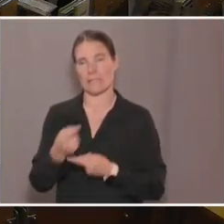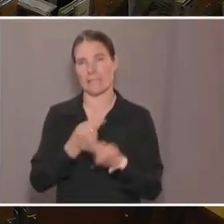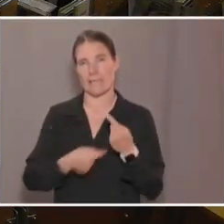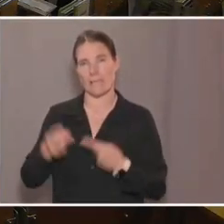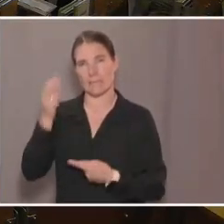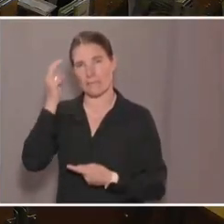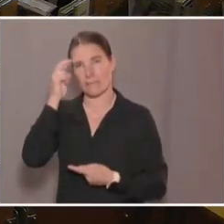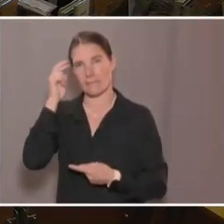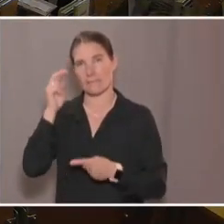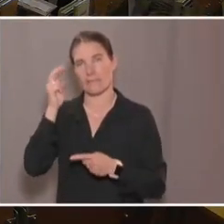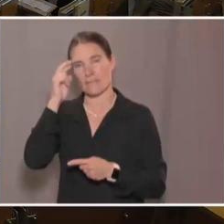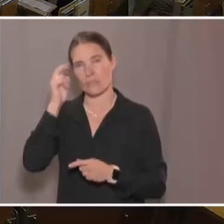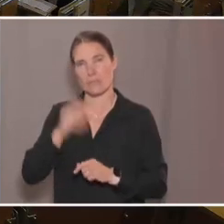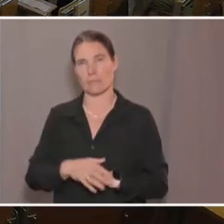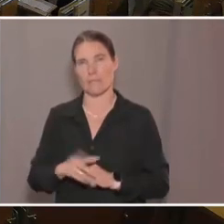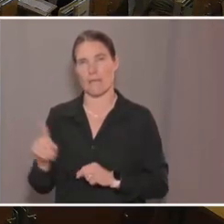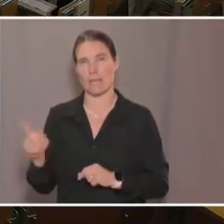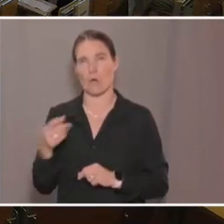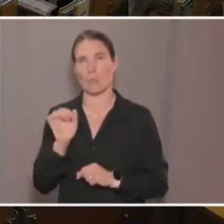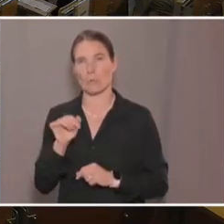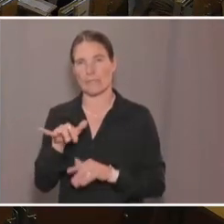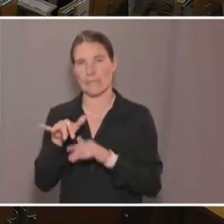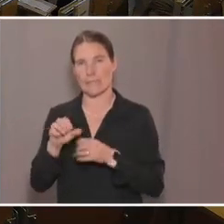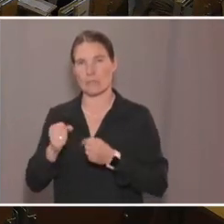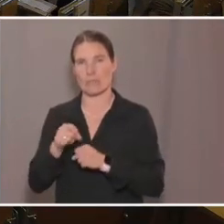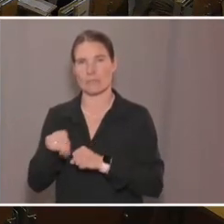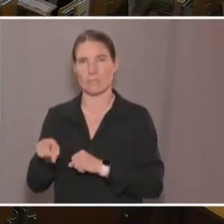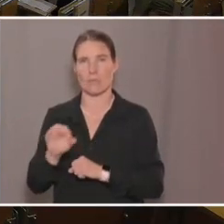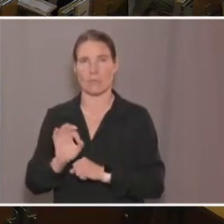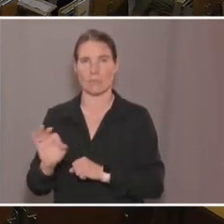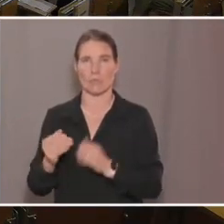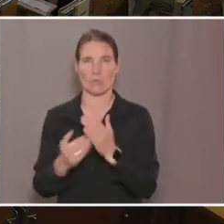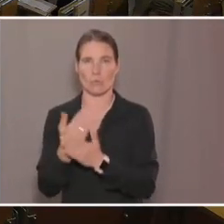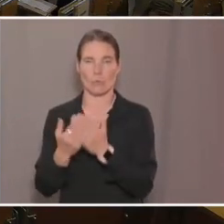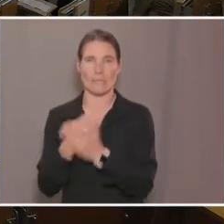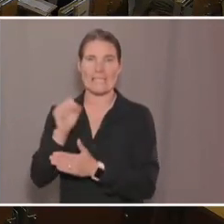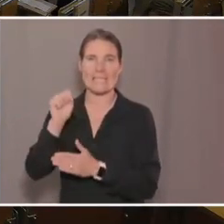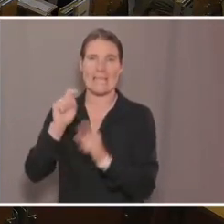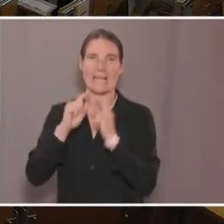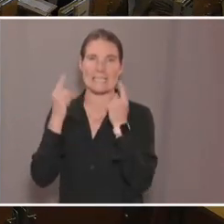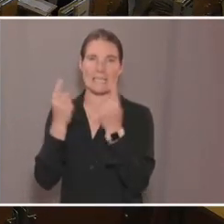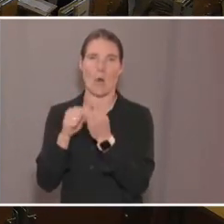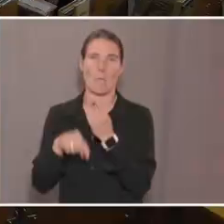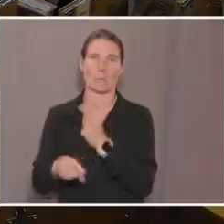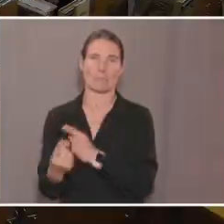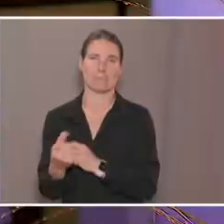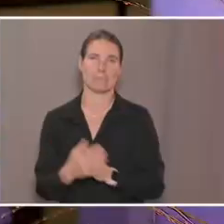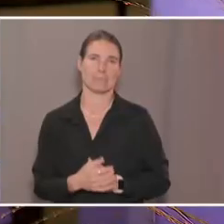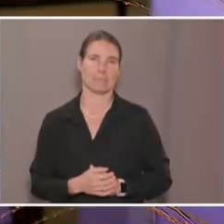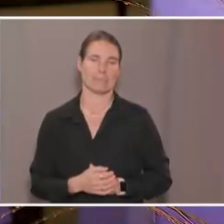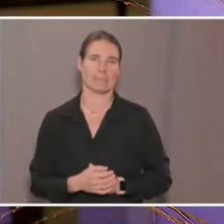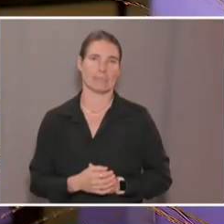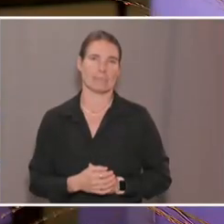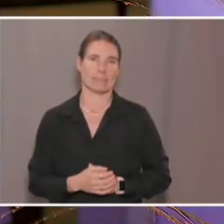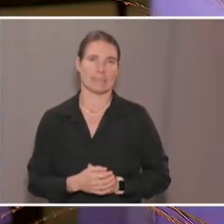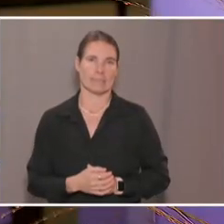Communities. Und es wird aber auch die Möglichkeit geschaffen für einen neuen Senatsraum. Und der Senat einer Universität